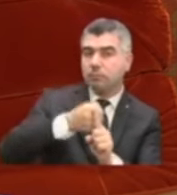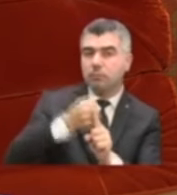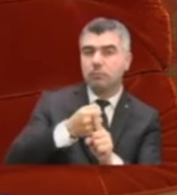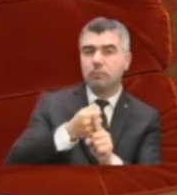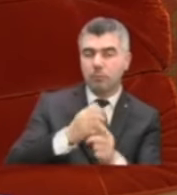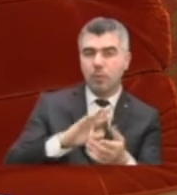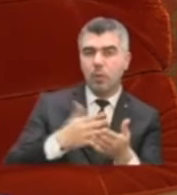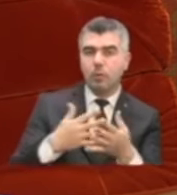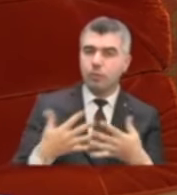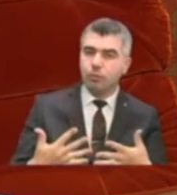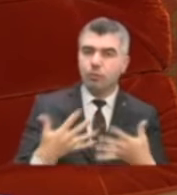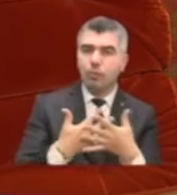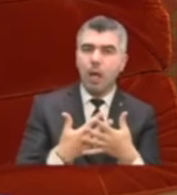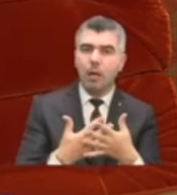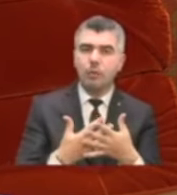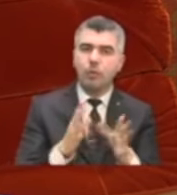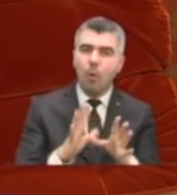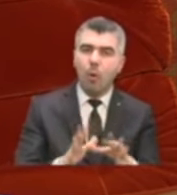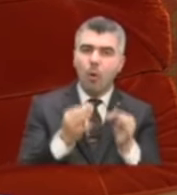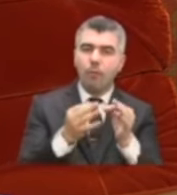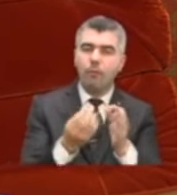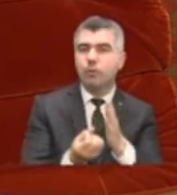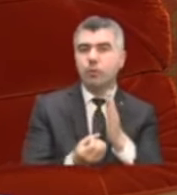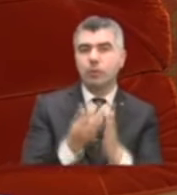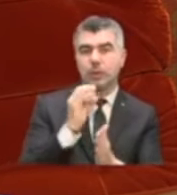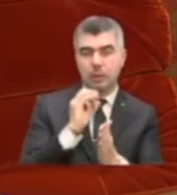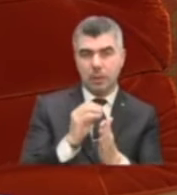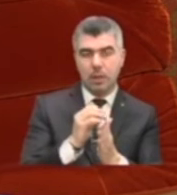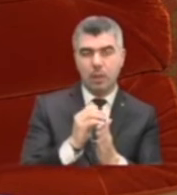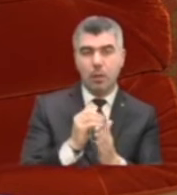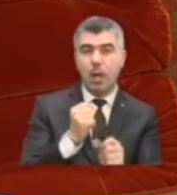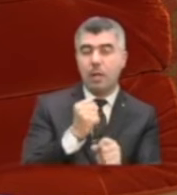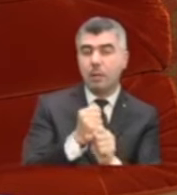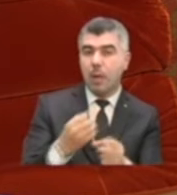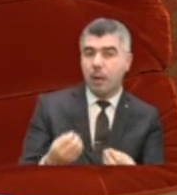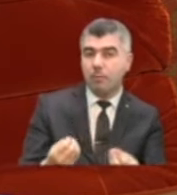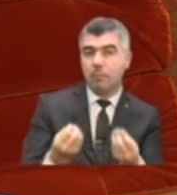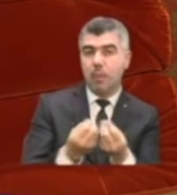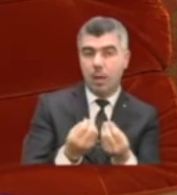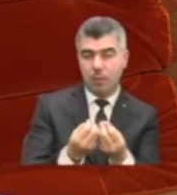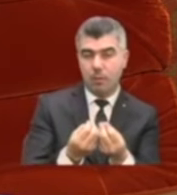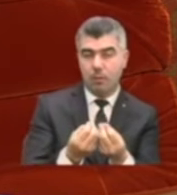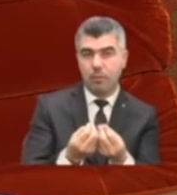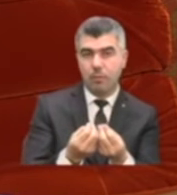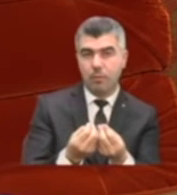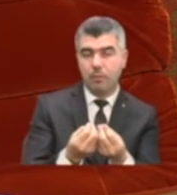مقاربه تشاركيه جديده خدمناها مع لتطوير القطاع المعدني